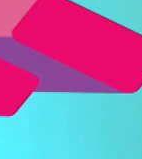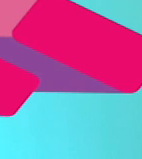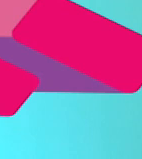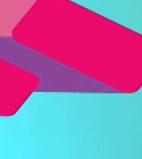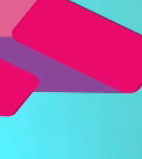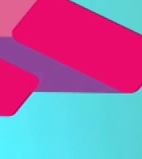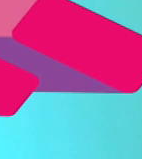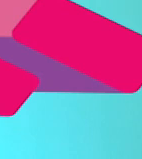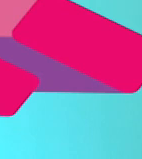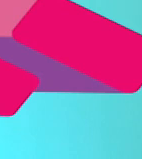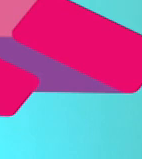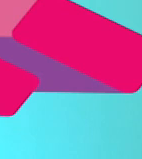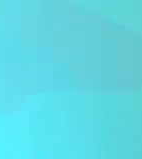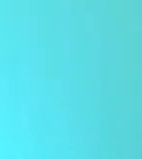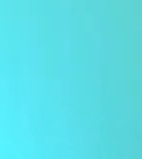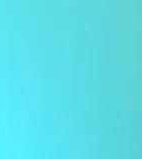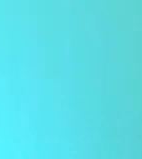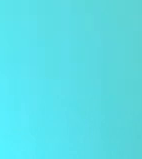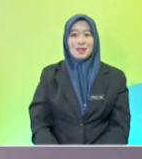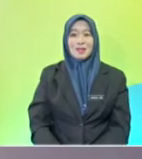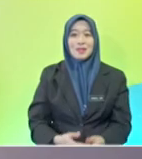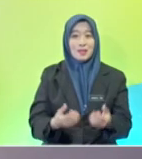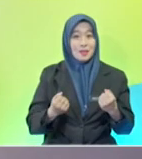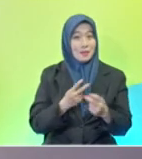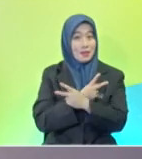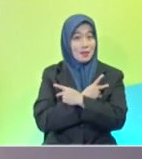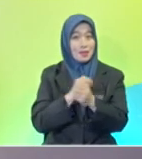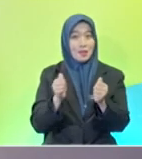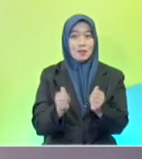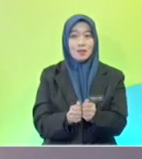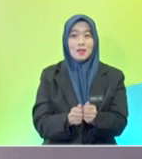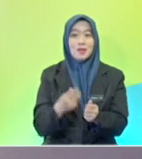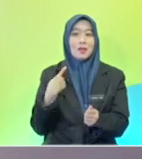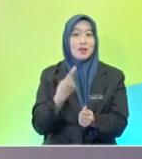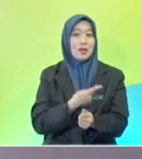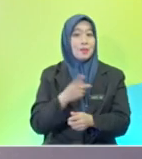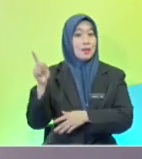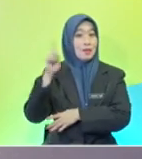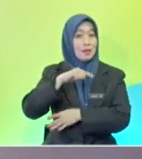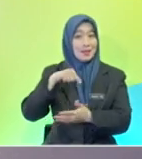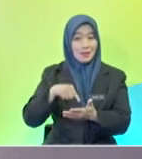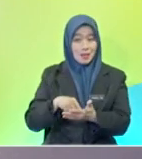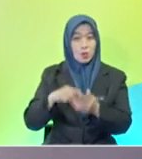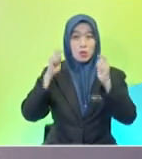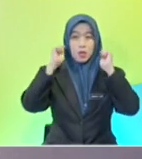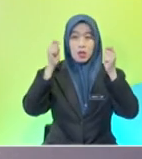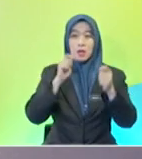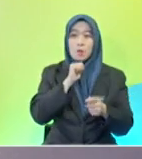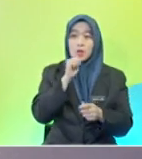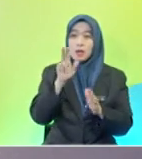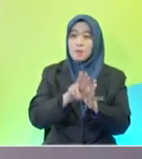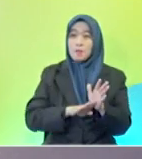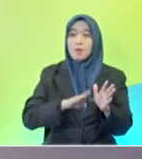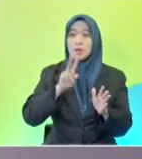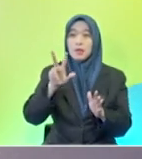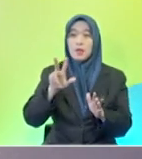Cikgu? Baik, terima kasih Cikgu kerana bersama dengan kami pada hari ini. Ustazah, kita bukan bertiga sahaja tapi kita